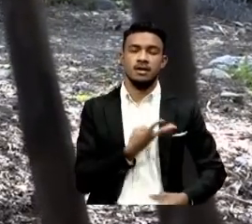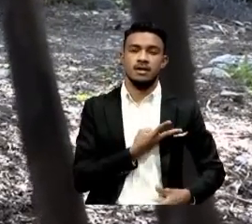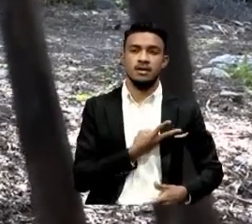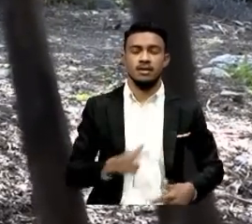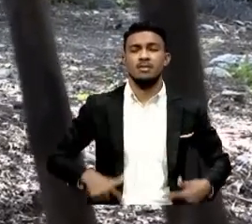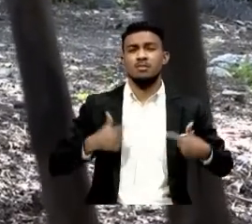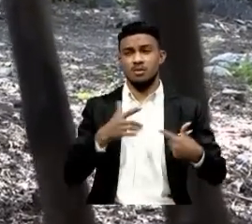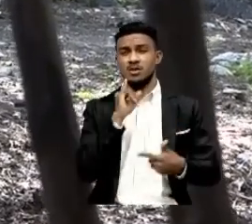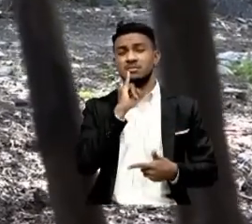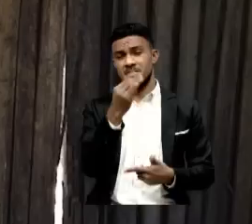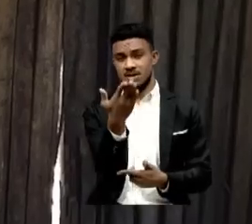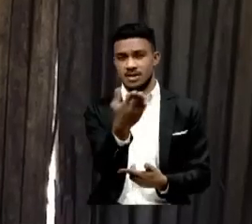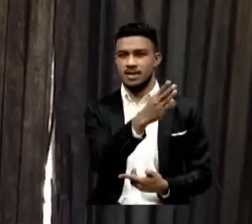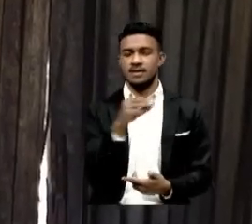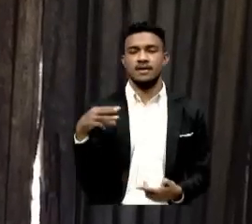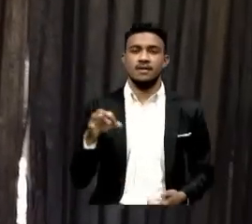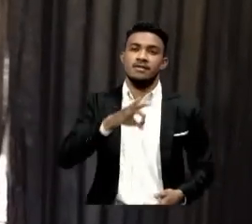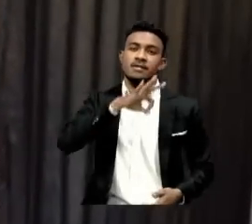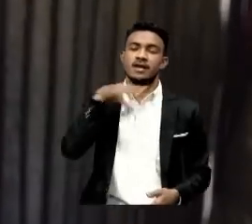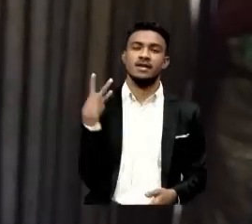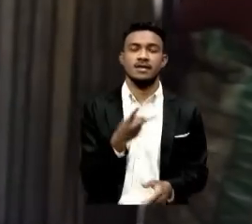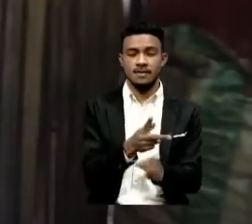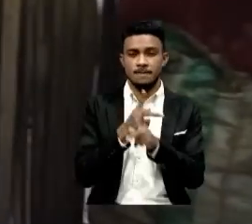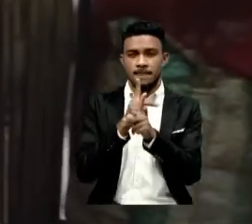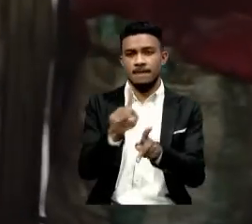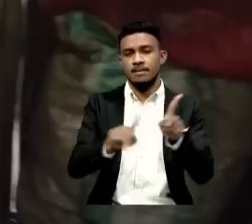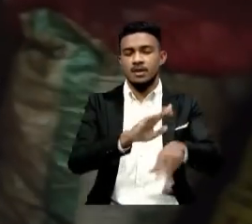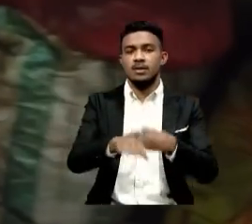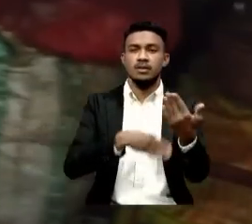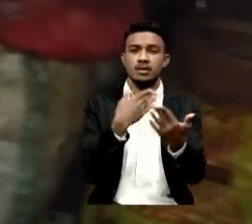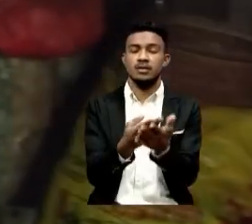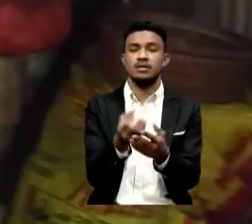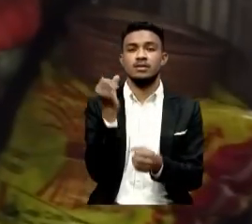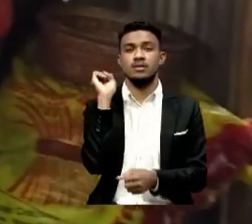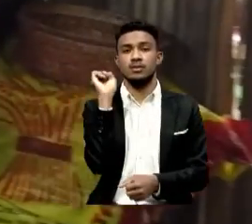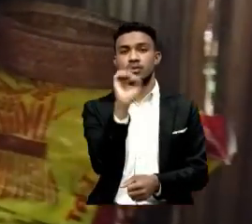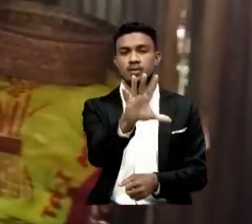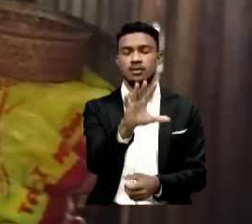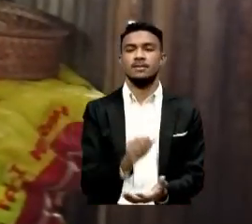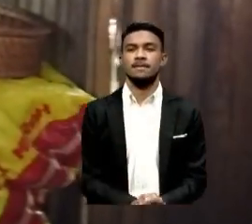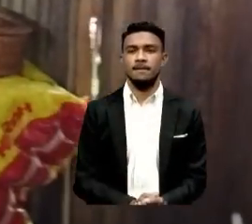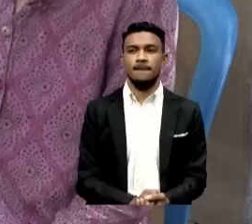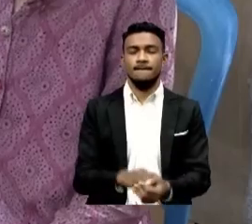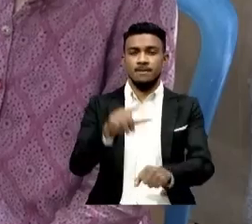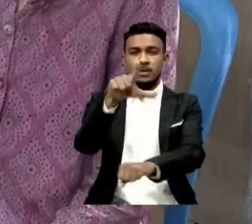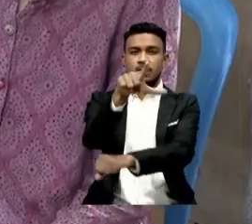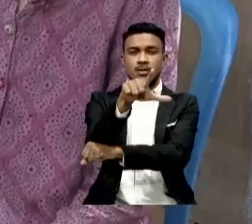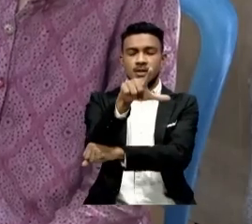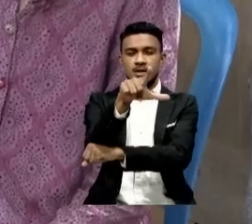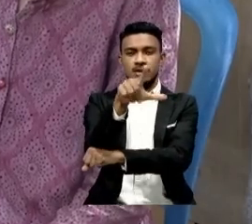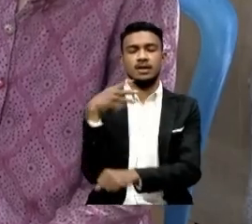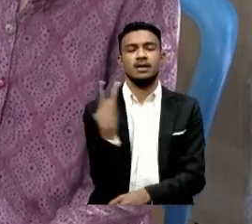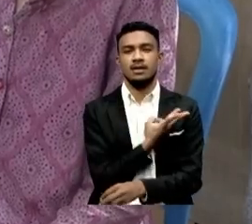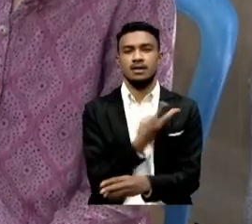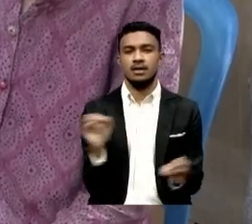ka pahine ita haki aka e mahira kene tu dabe lo krai konane ita